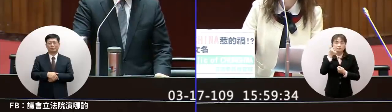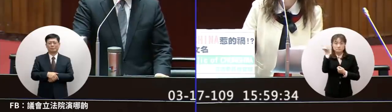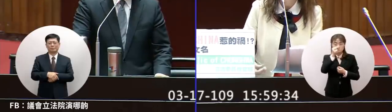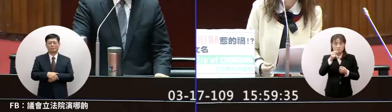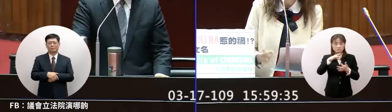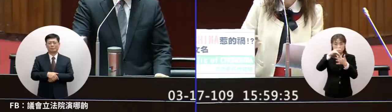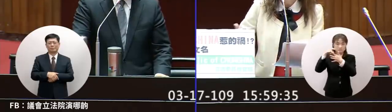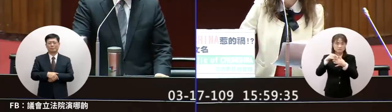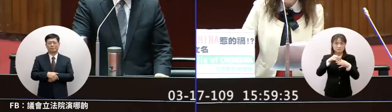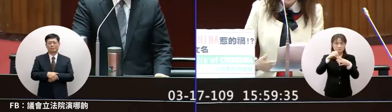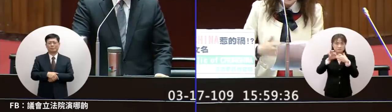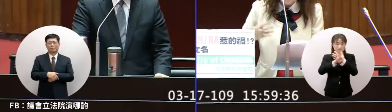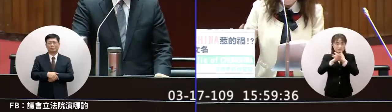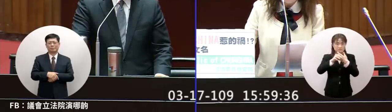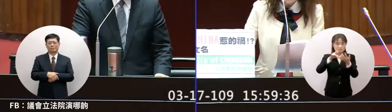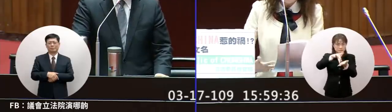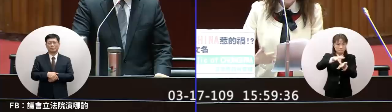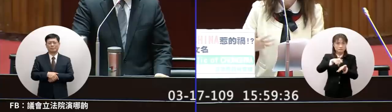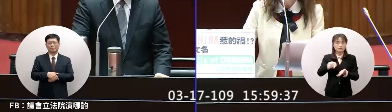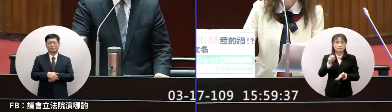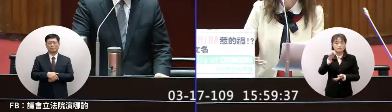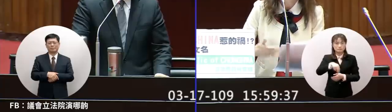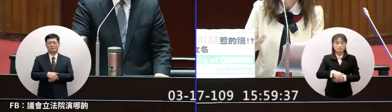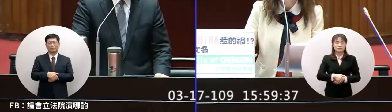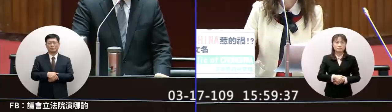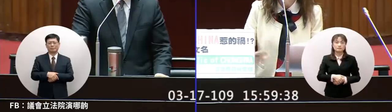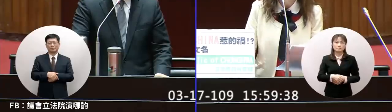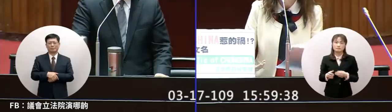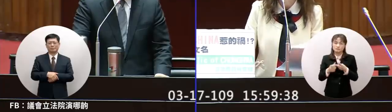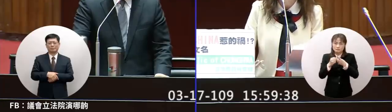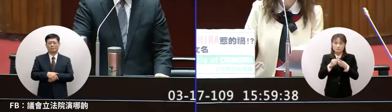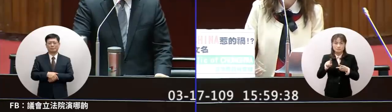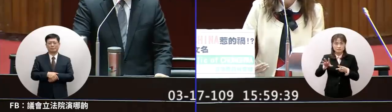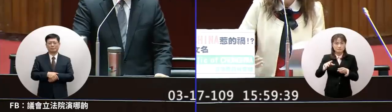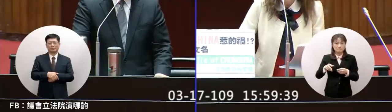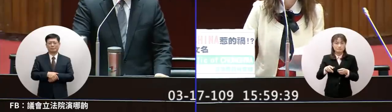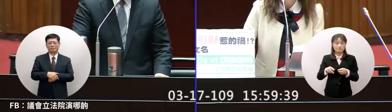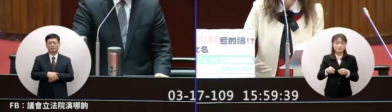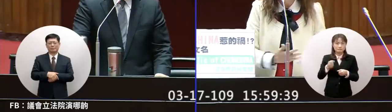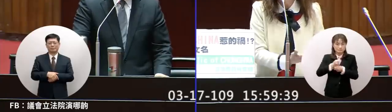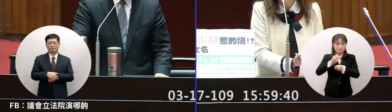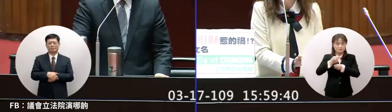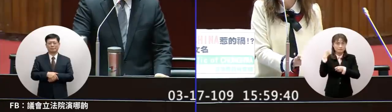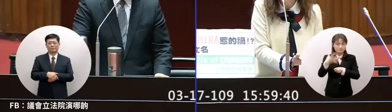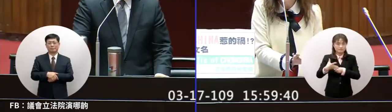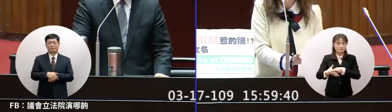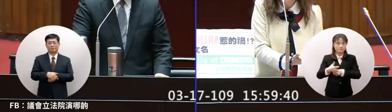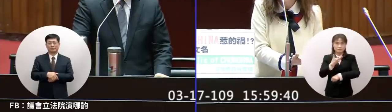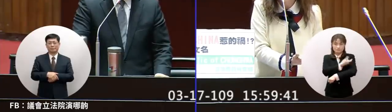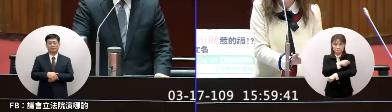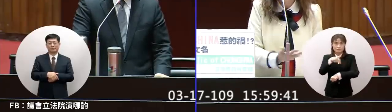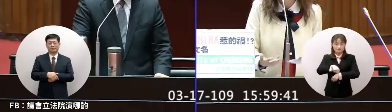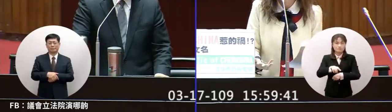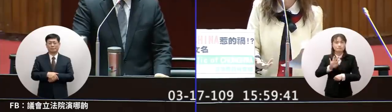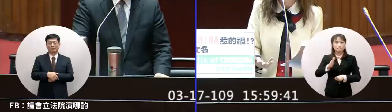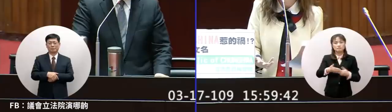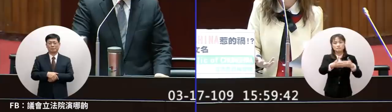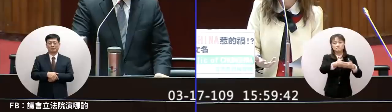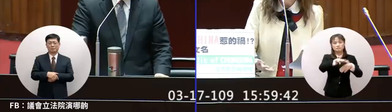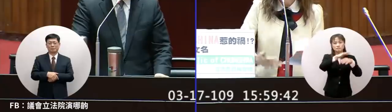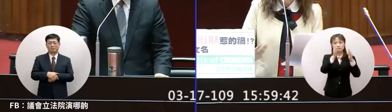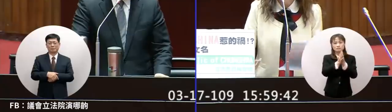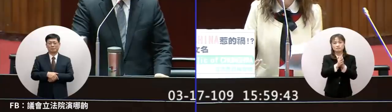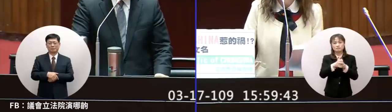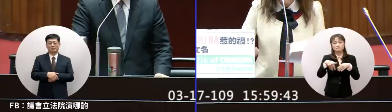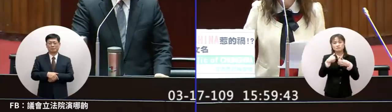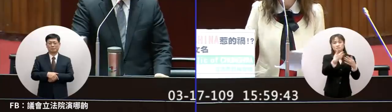试剂，吼，啊就讲咱有发为了咱有发展出疫苗出来，结果。中国拢甲咱这成果甲咱接收去